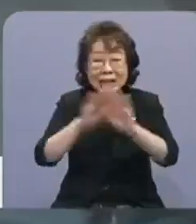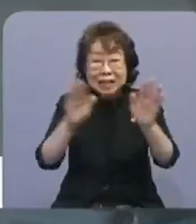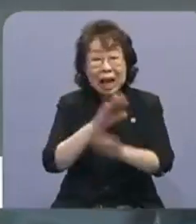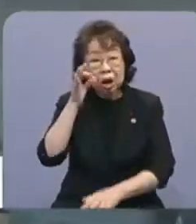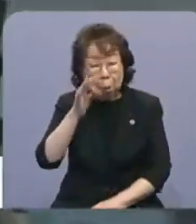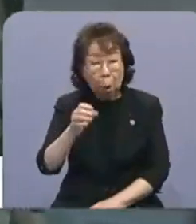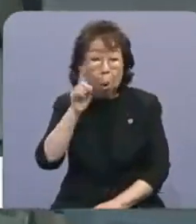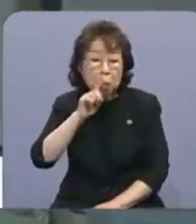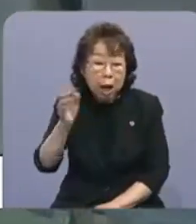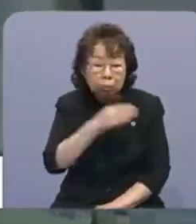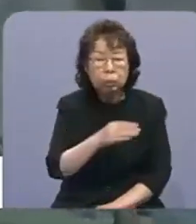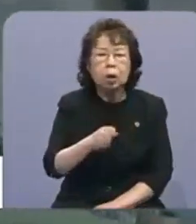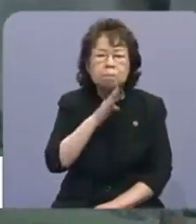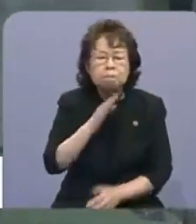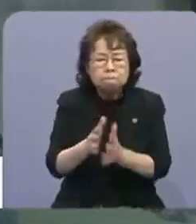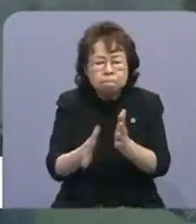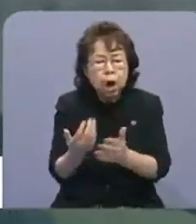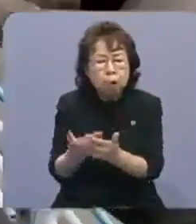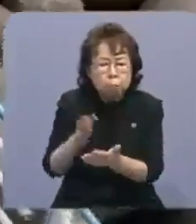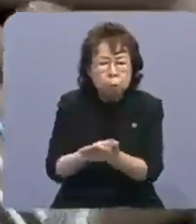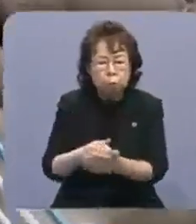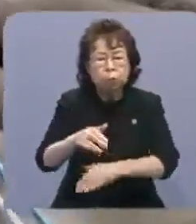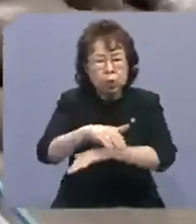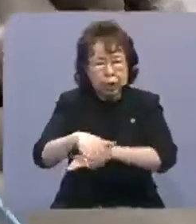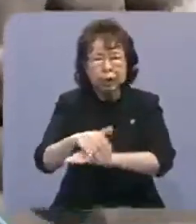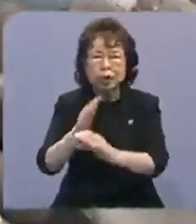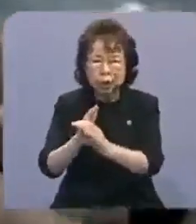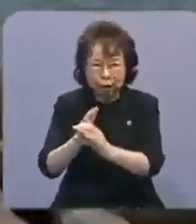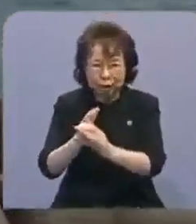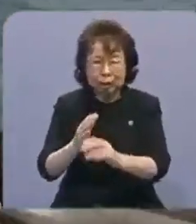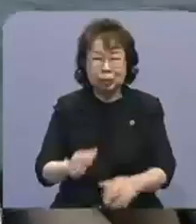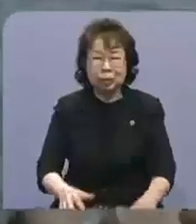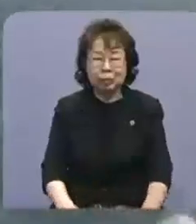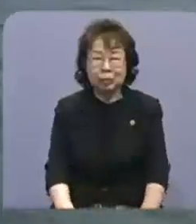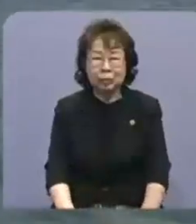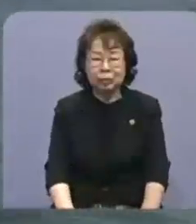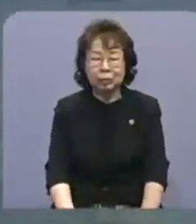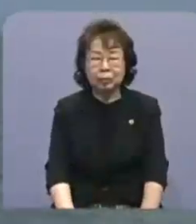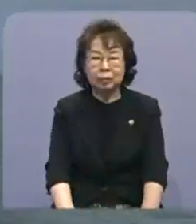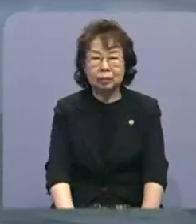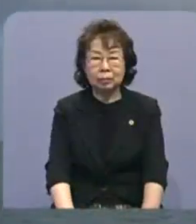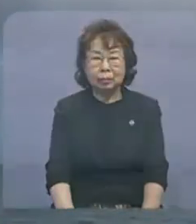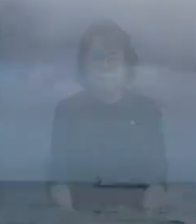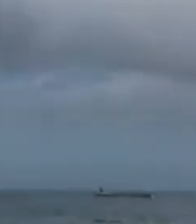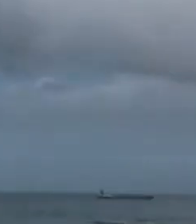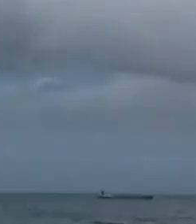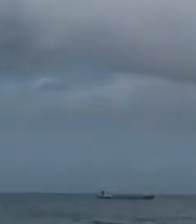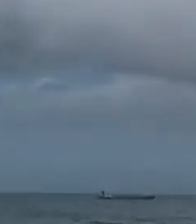내일부터 본격적인 보수 작업에 들어갈 예정입니다. KBS 뉴스 김아른입니다.